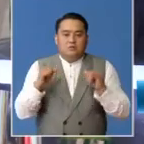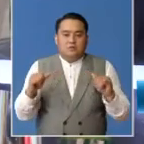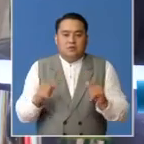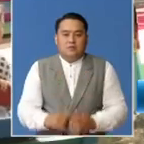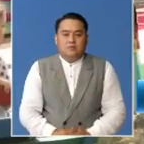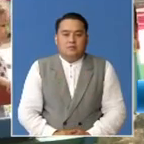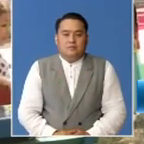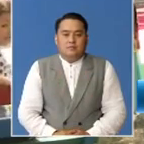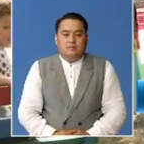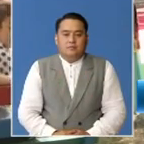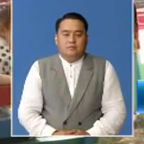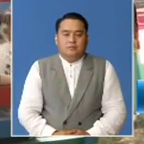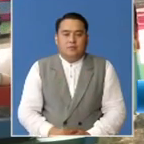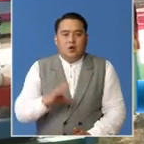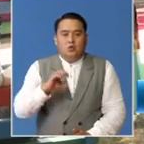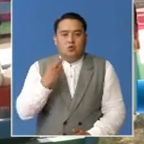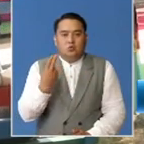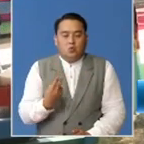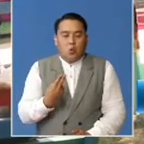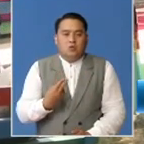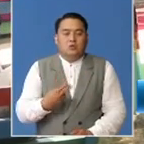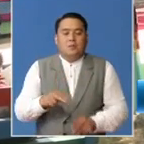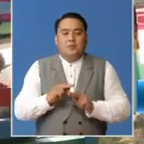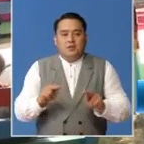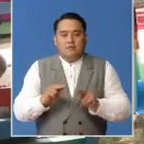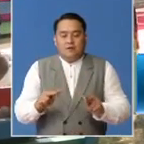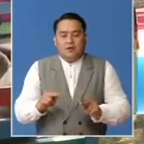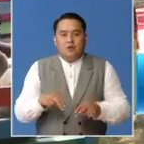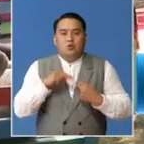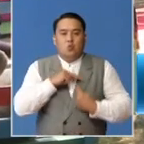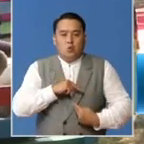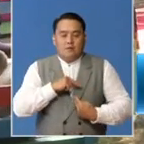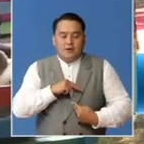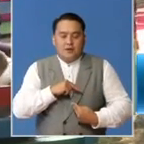развития. А социально-педагогические, социально-бытовые, социально-трудовые,